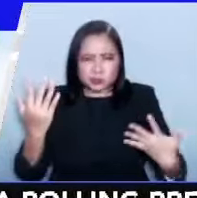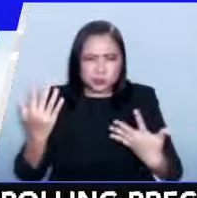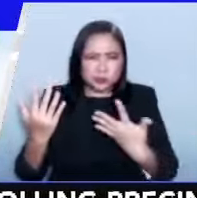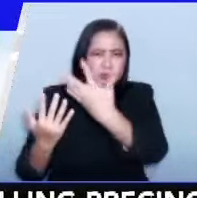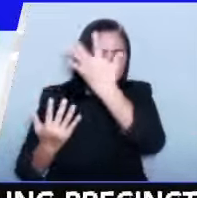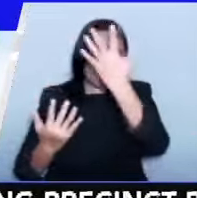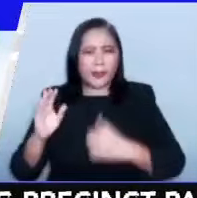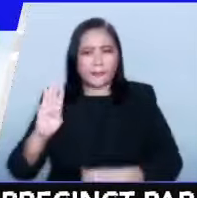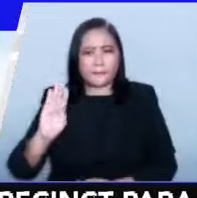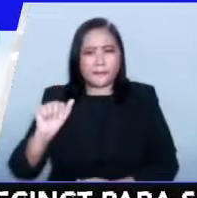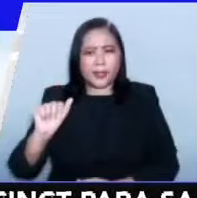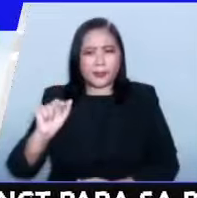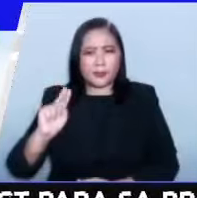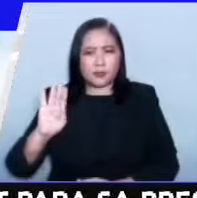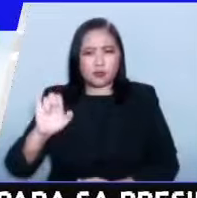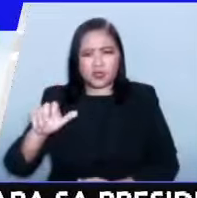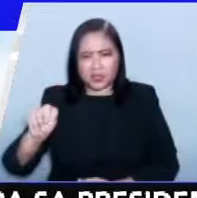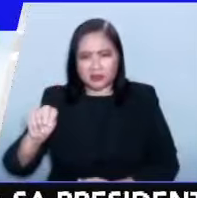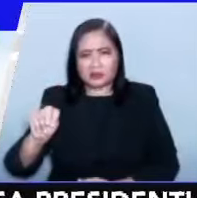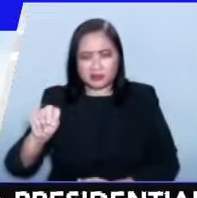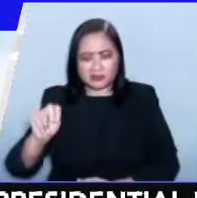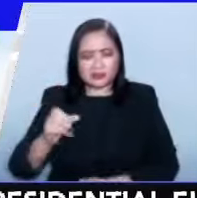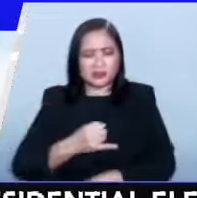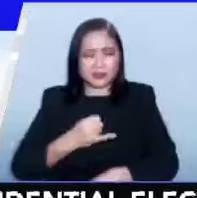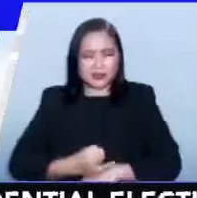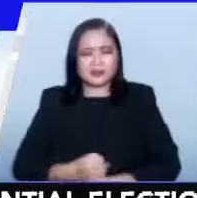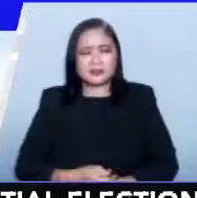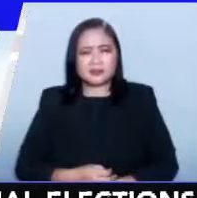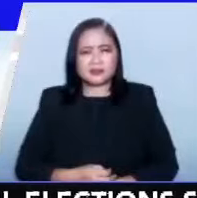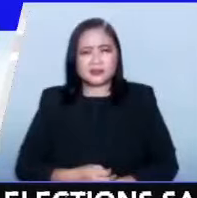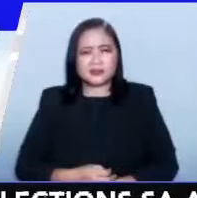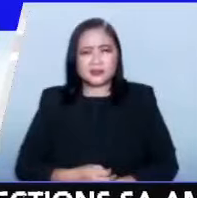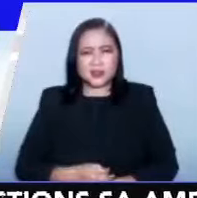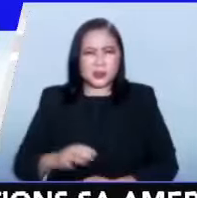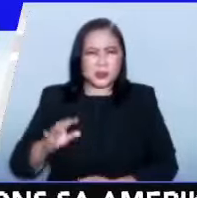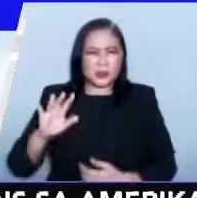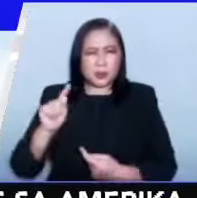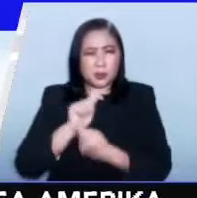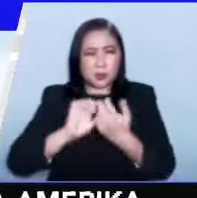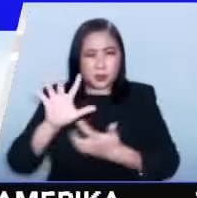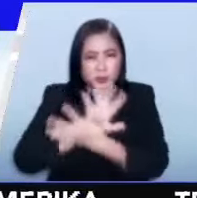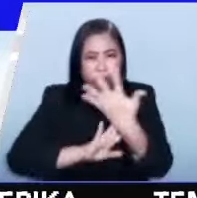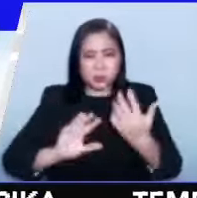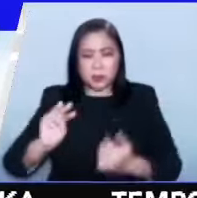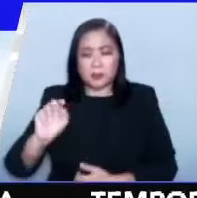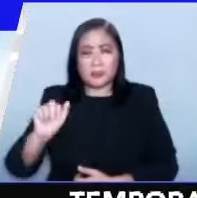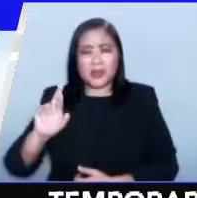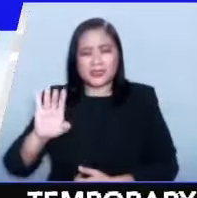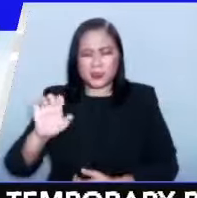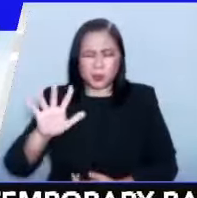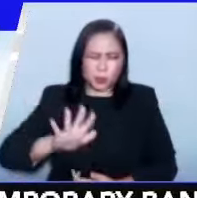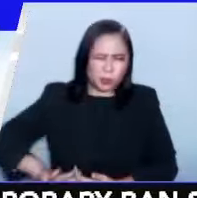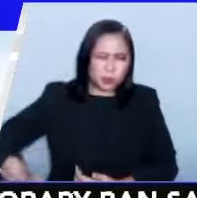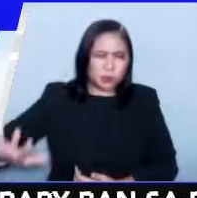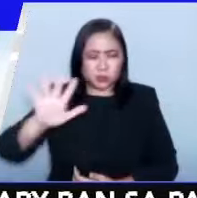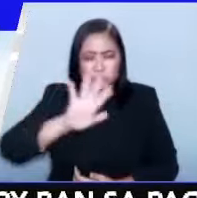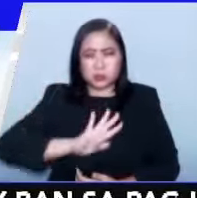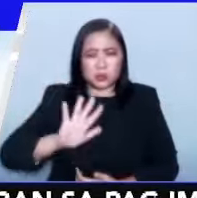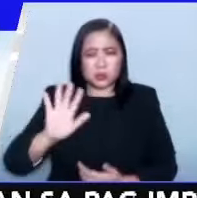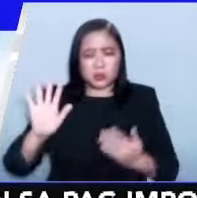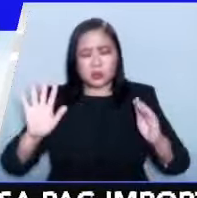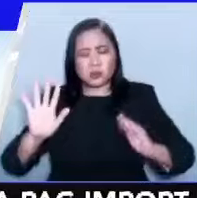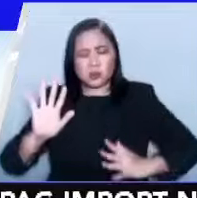ah sa laki ho kasi ni marce eh We will experience yyung Ah yung yyung threat